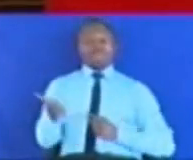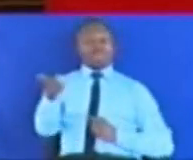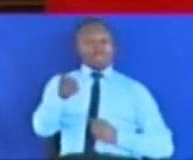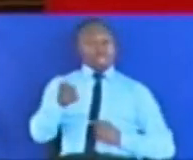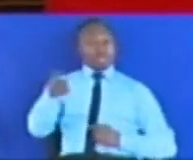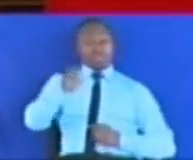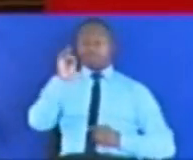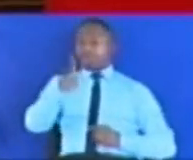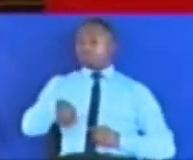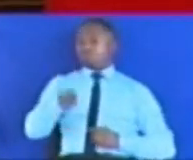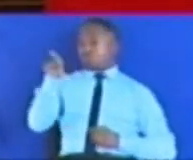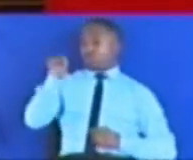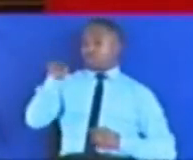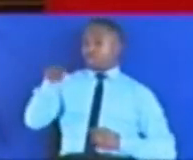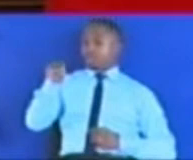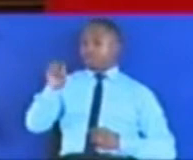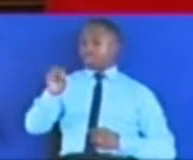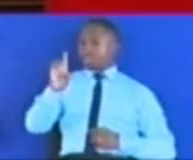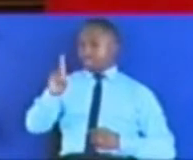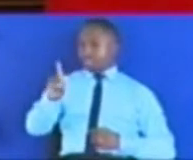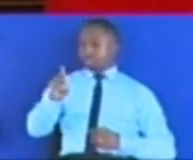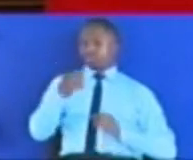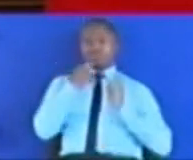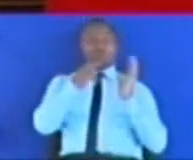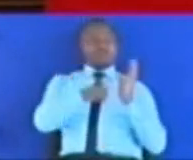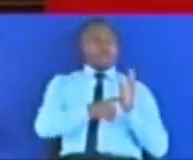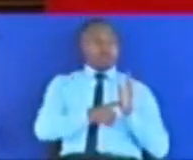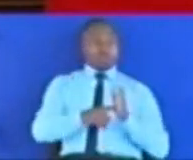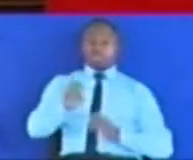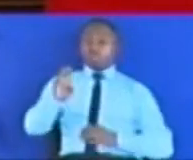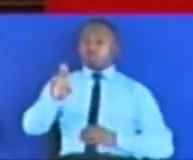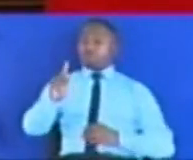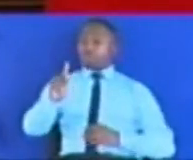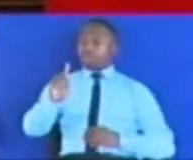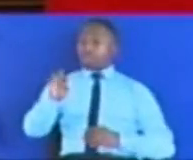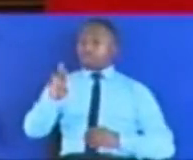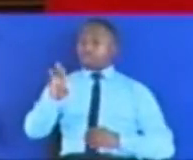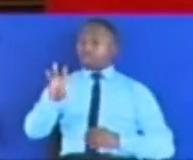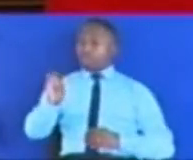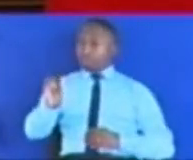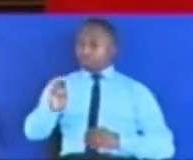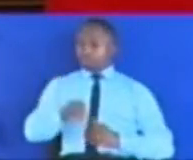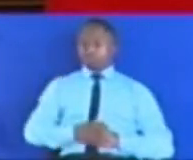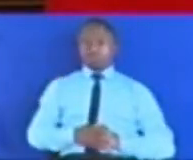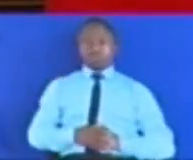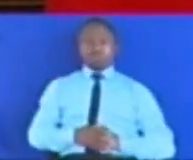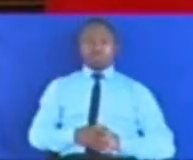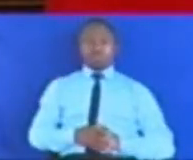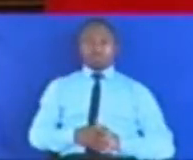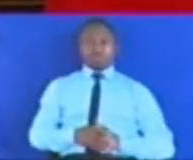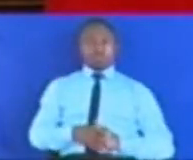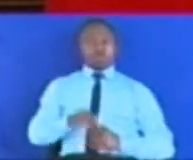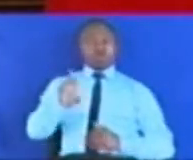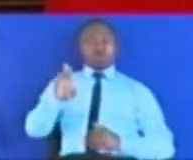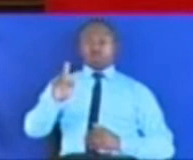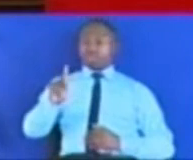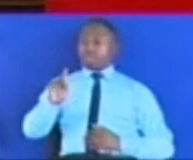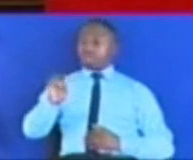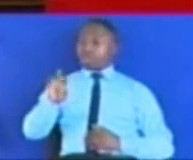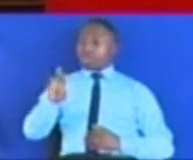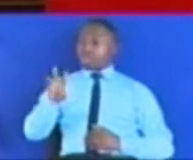lililoko MSD. Nikitolea kwa mfano case study ya Ukelewe, Mheshimiwa Naibu Spika. Ukelewe